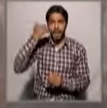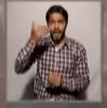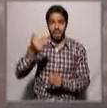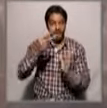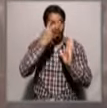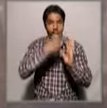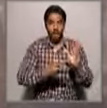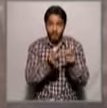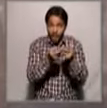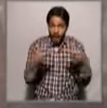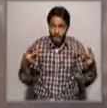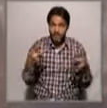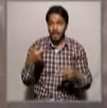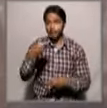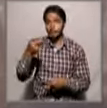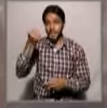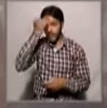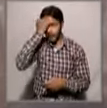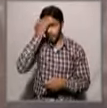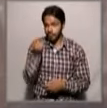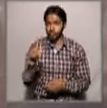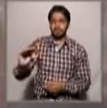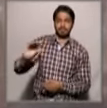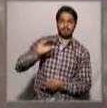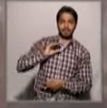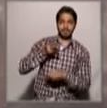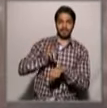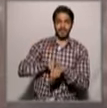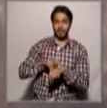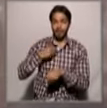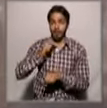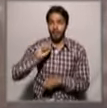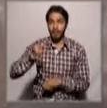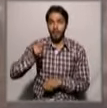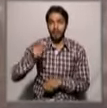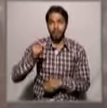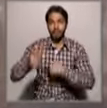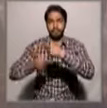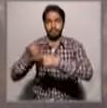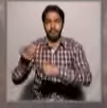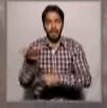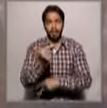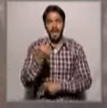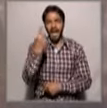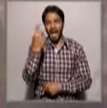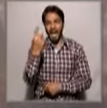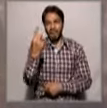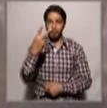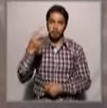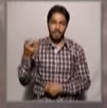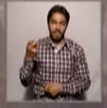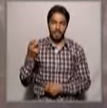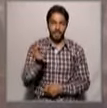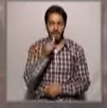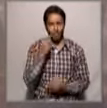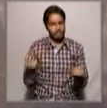المدة المقررة فيما بينهما في التعاقد تعود هذه المبالغ إلى صاحبها مرة ثانية، فهذا لا